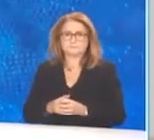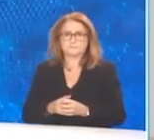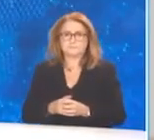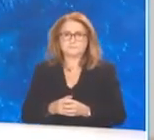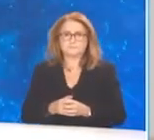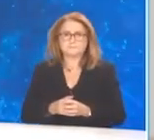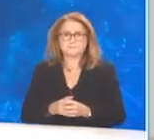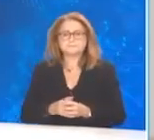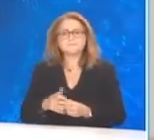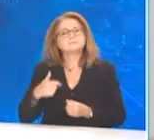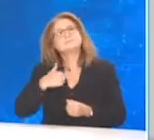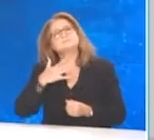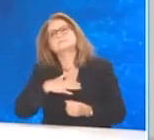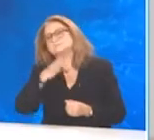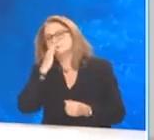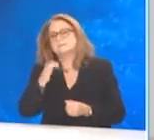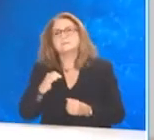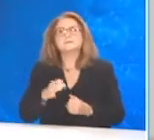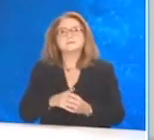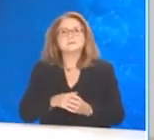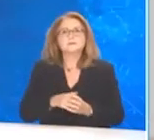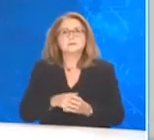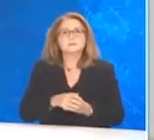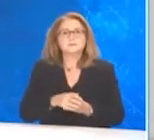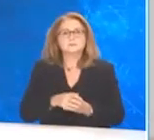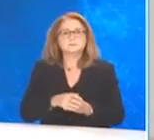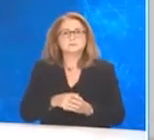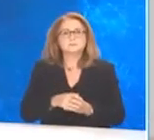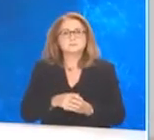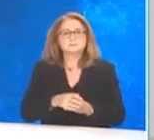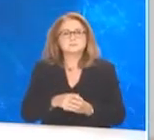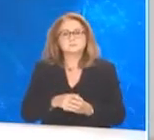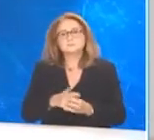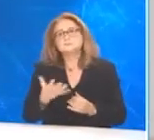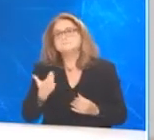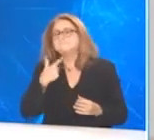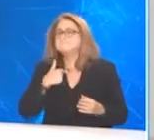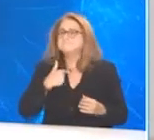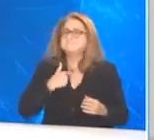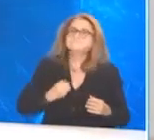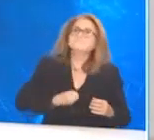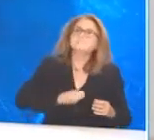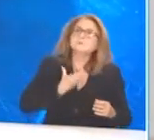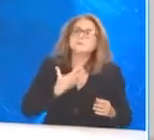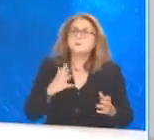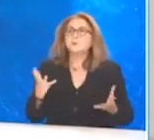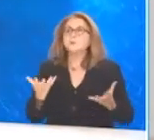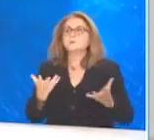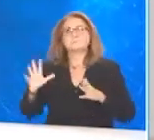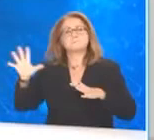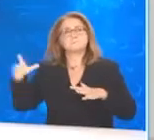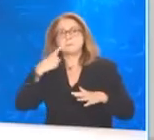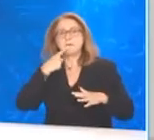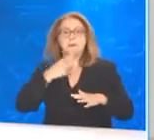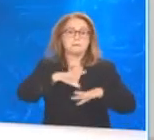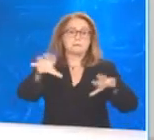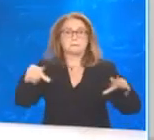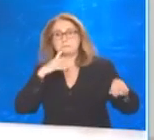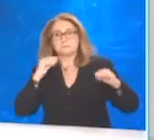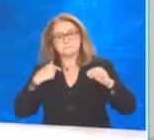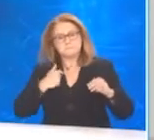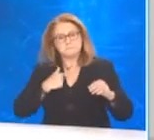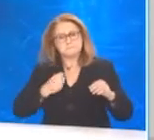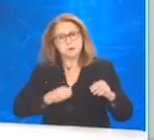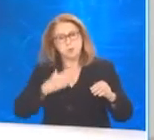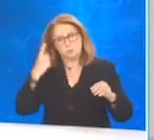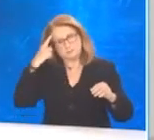πολύ αισθάνομαι ότι υπάρχει η αίσθηση ότι αν δεν κάνουμε αυτό θα έχουμε 300, θα έχουμε 350, θα έχουμε